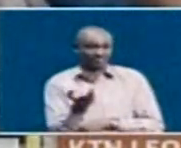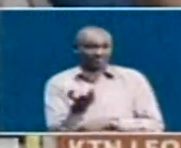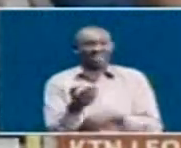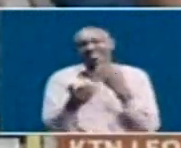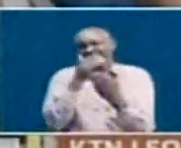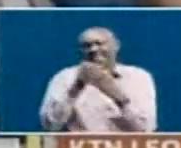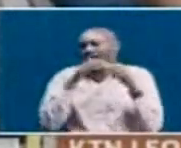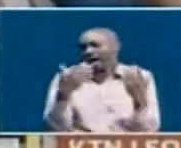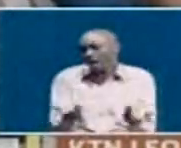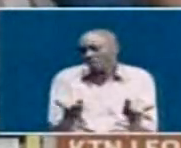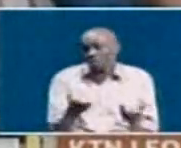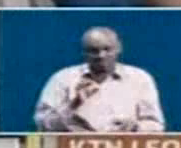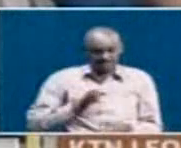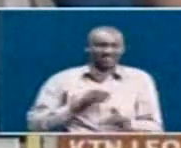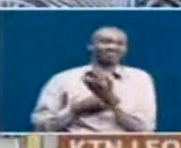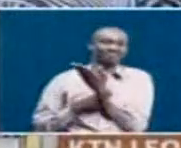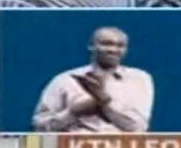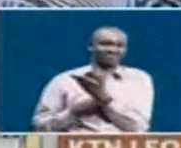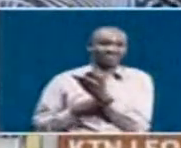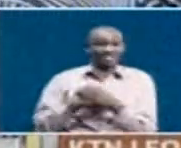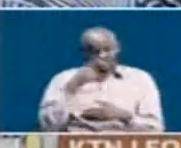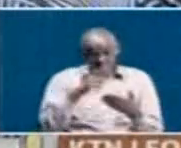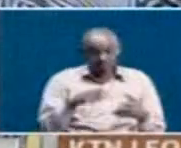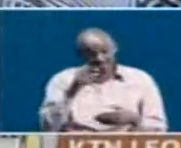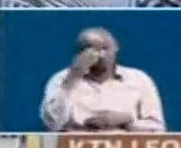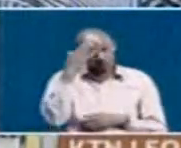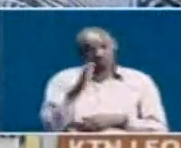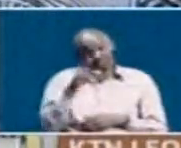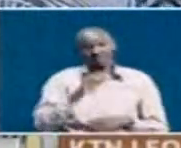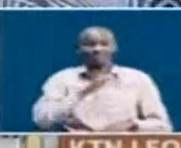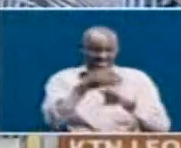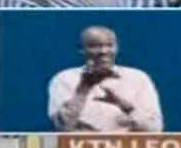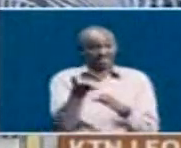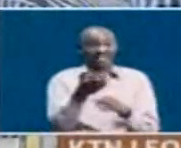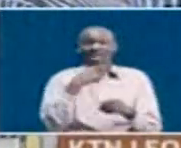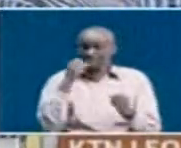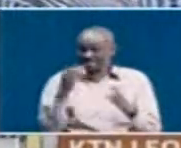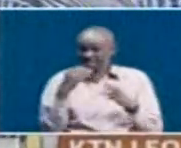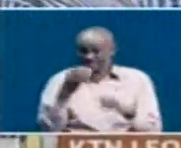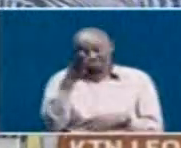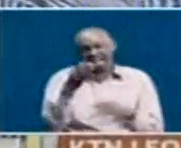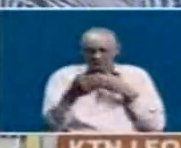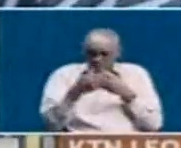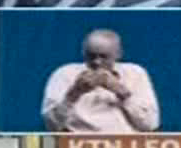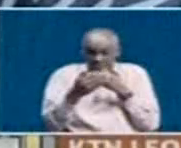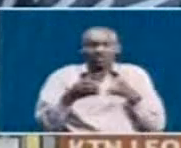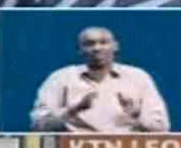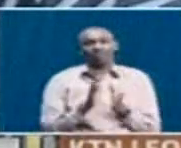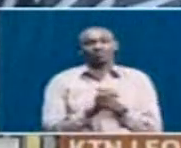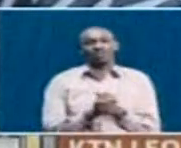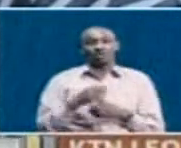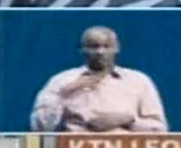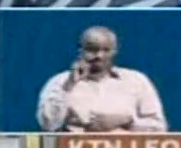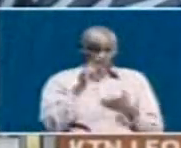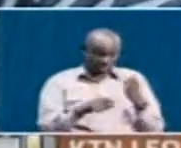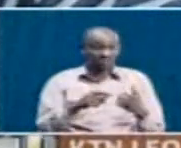Malezi yao hufanywa na mama hawa. Kwa mavazi yao ni vigumu kujua kwamba ni wajawazito, baadhi yao wakiwa karibu kujifungua. Sasa